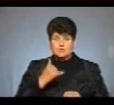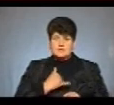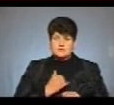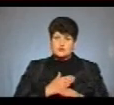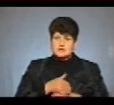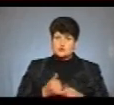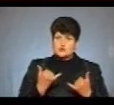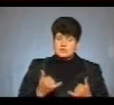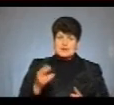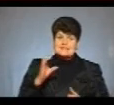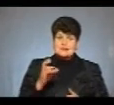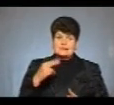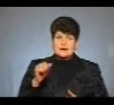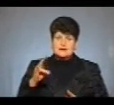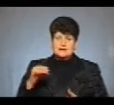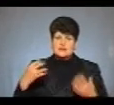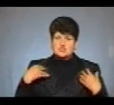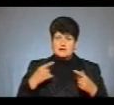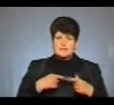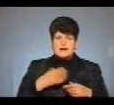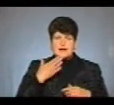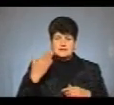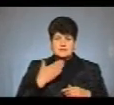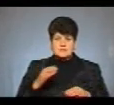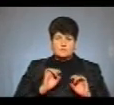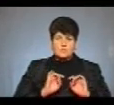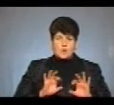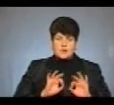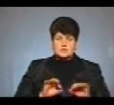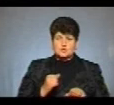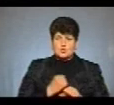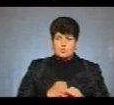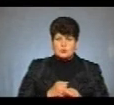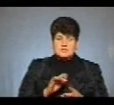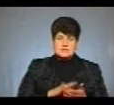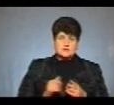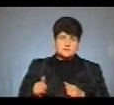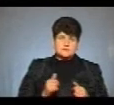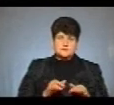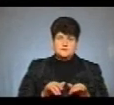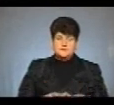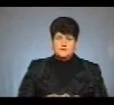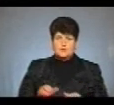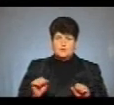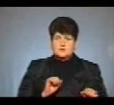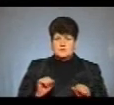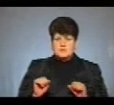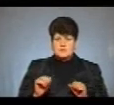гостях сьогодні Сергій Данілін, начальник відділу агітаційно-пропагандистської роботи Центру забезпечення діяльності і